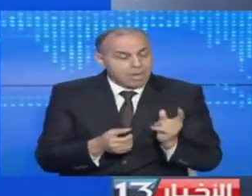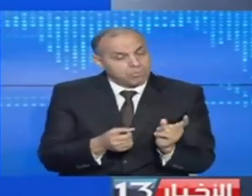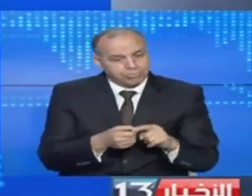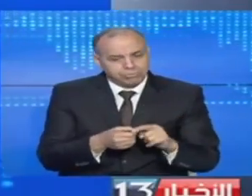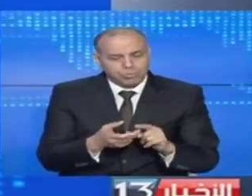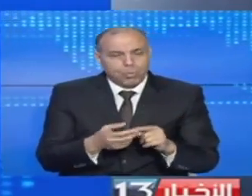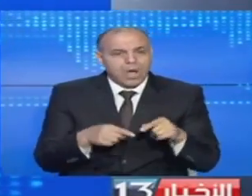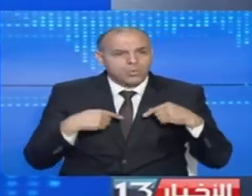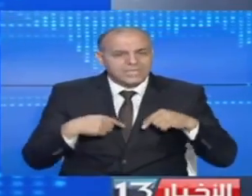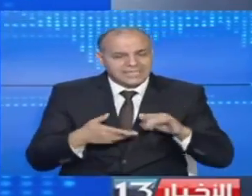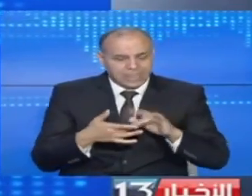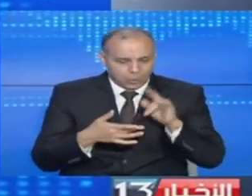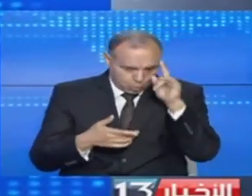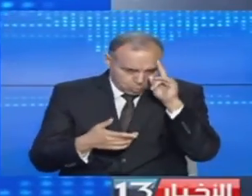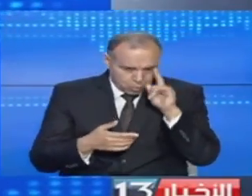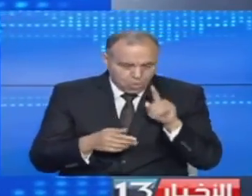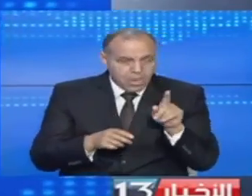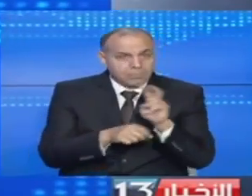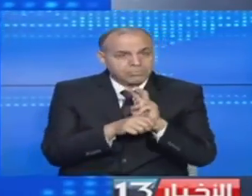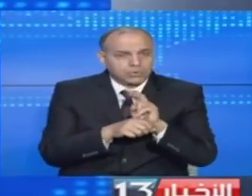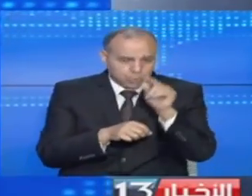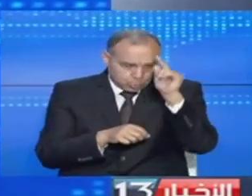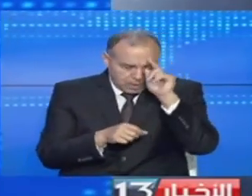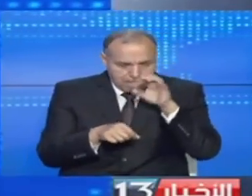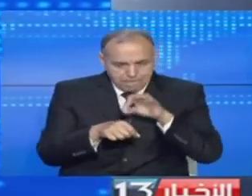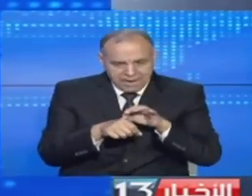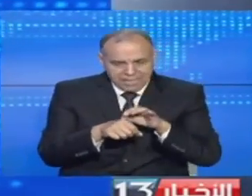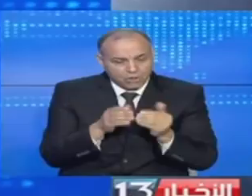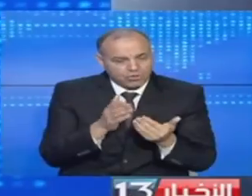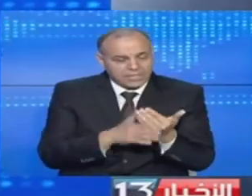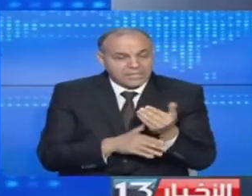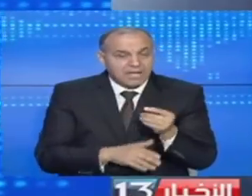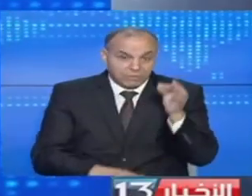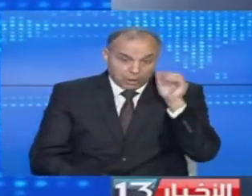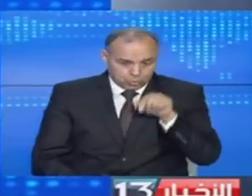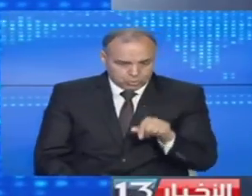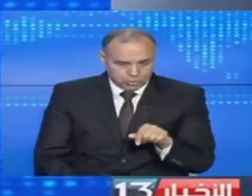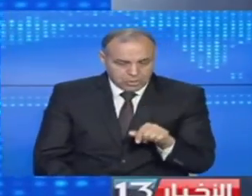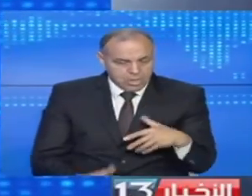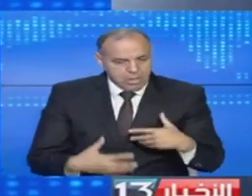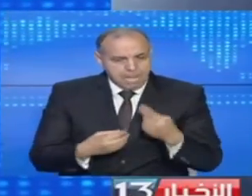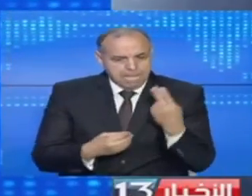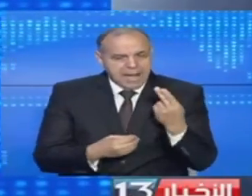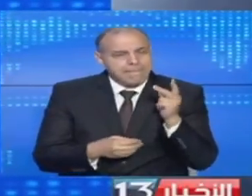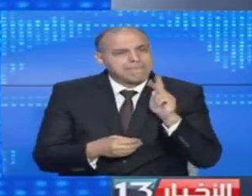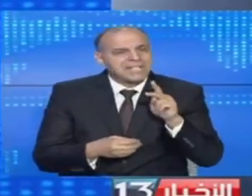ووزاره الصحه والمرصد الوطني للامراض الجديده والمستجدات ومعهد